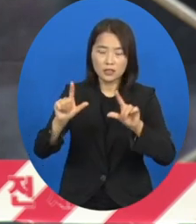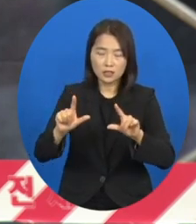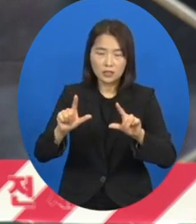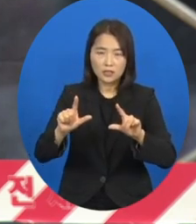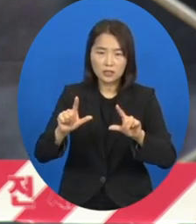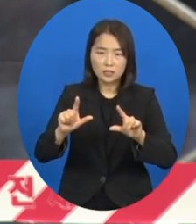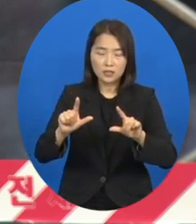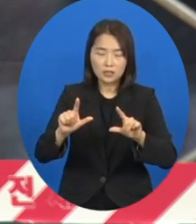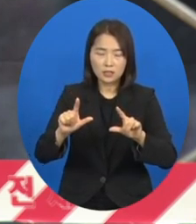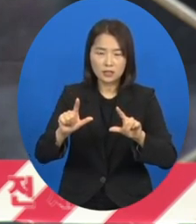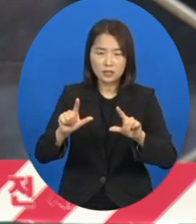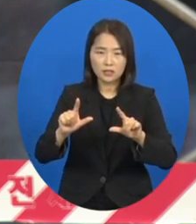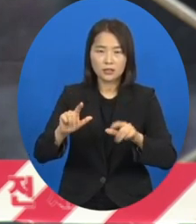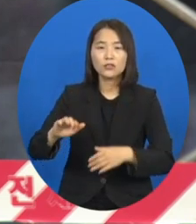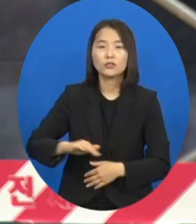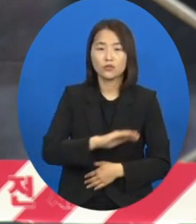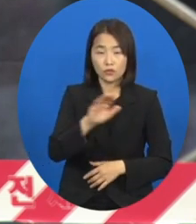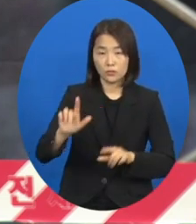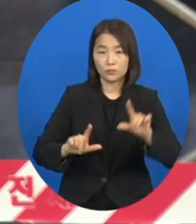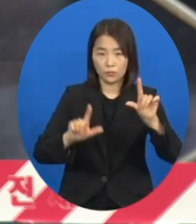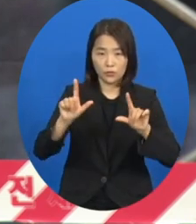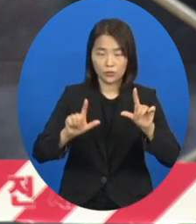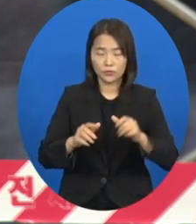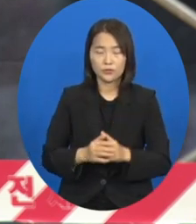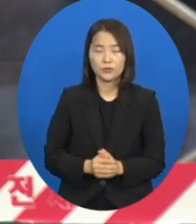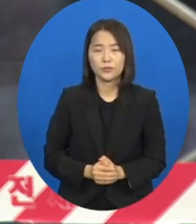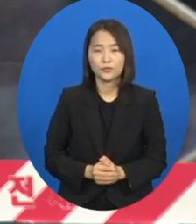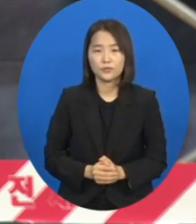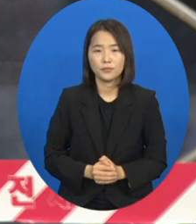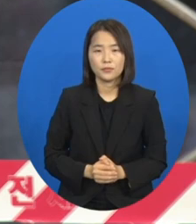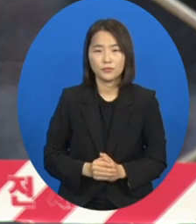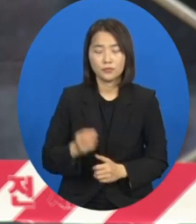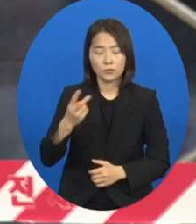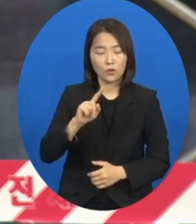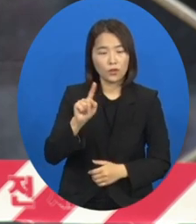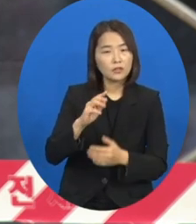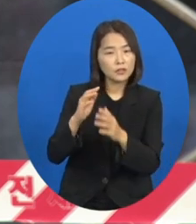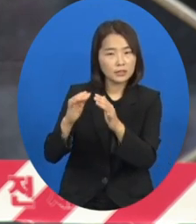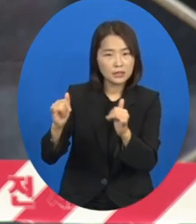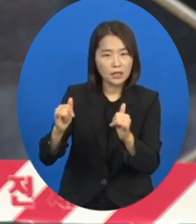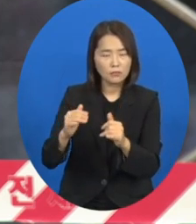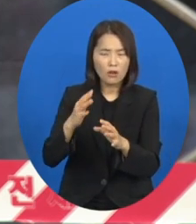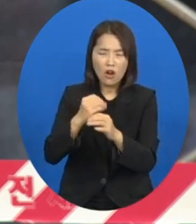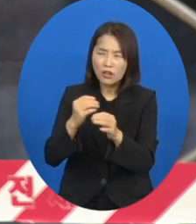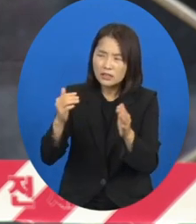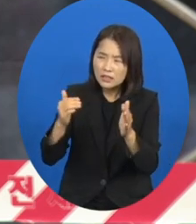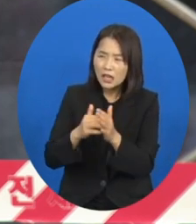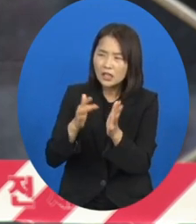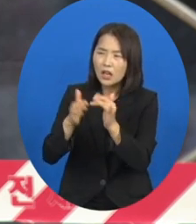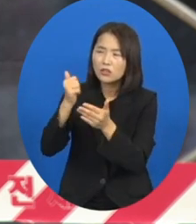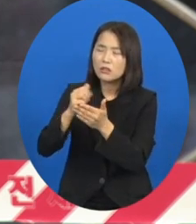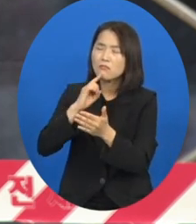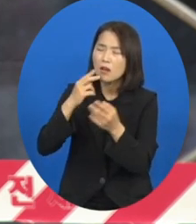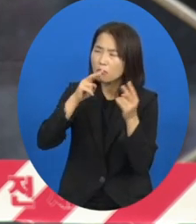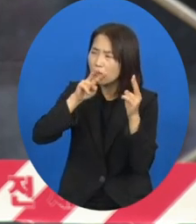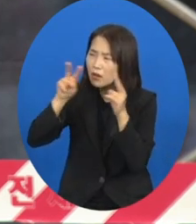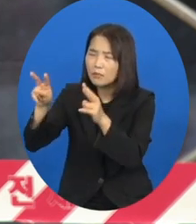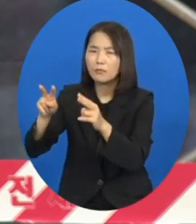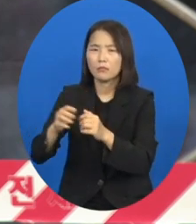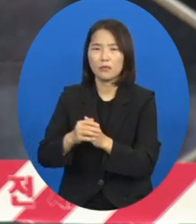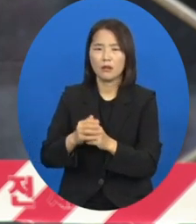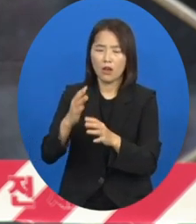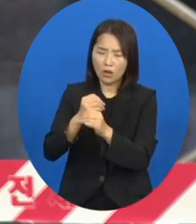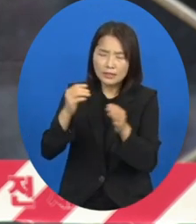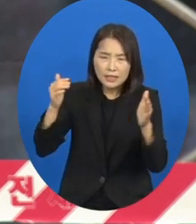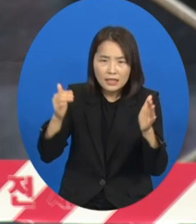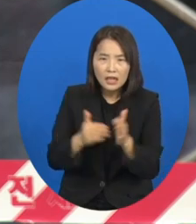우리의 삶이었습니다. 그리고 어떤 이는 언제까지 예수님만 바라보느냐,